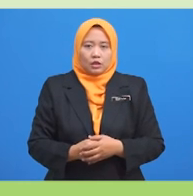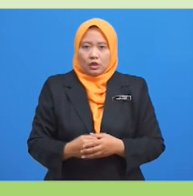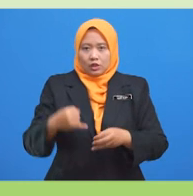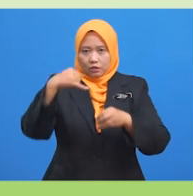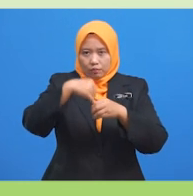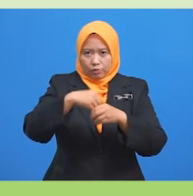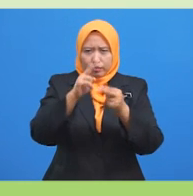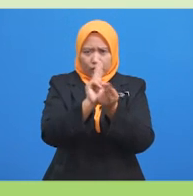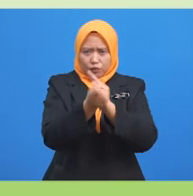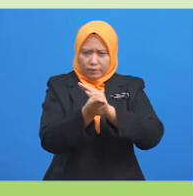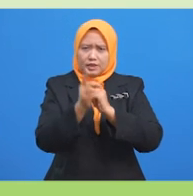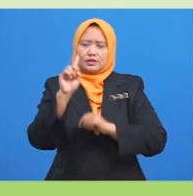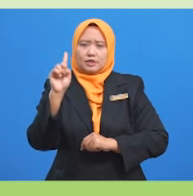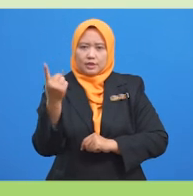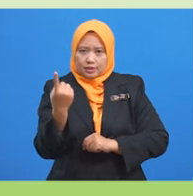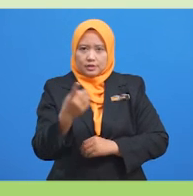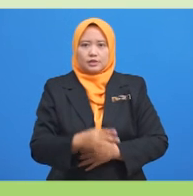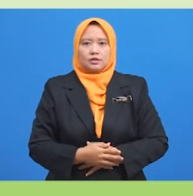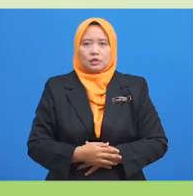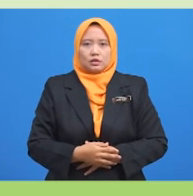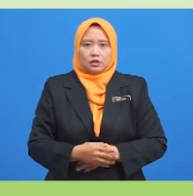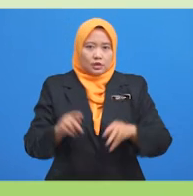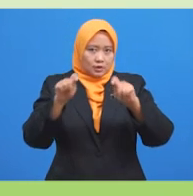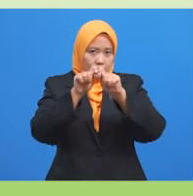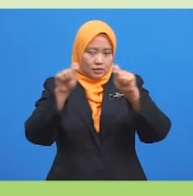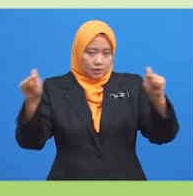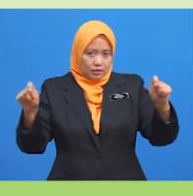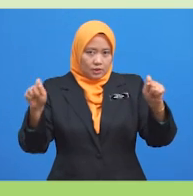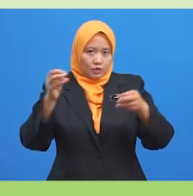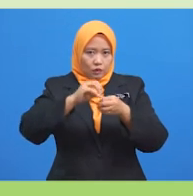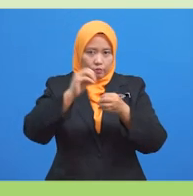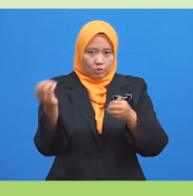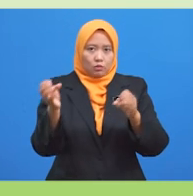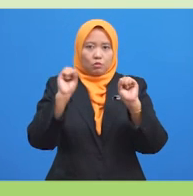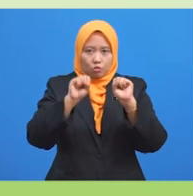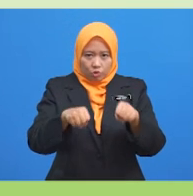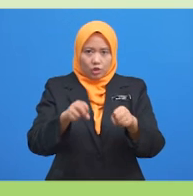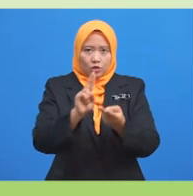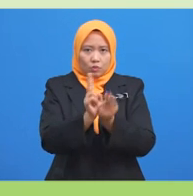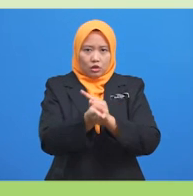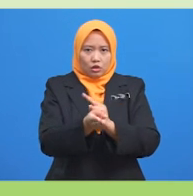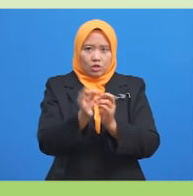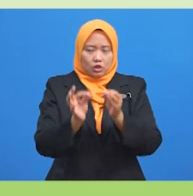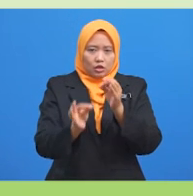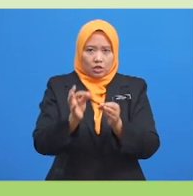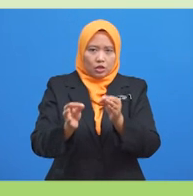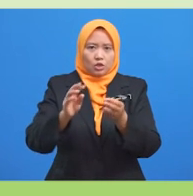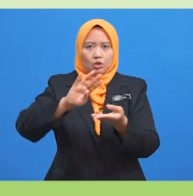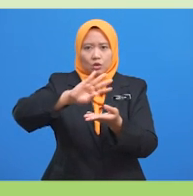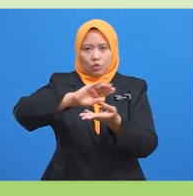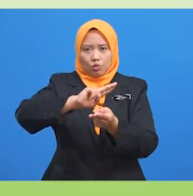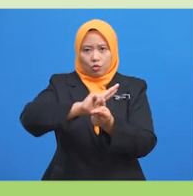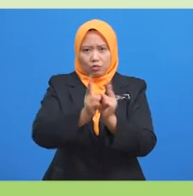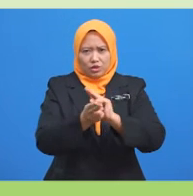sahaja. Tingkat output boleh diubah dengan mengubah semua input yang digunakan.